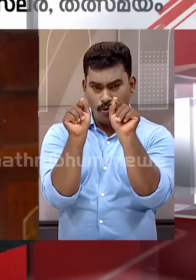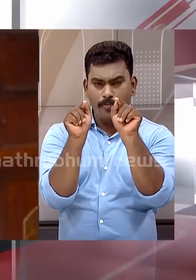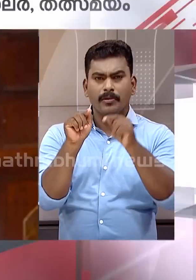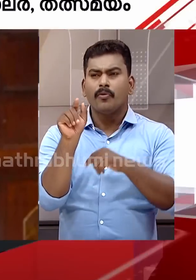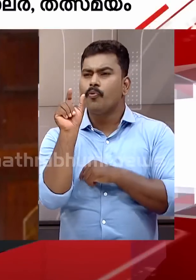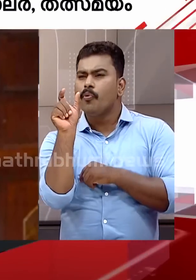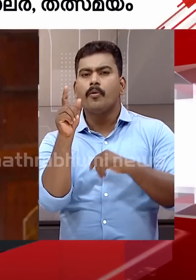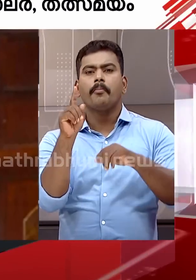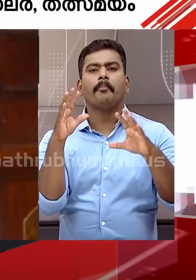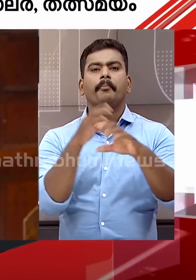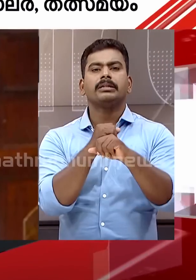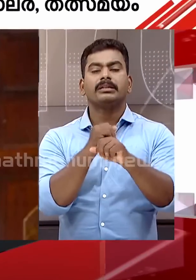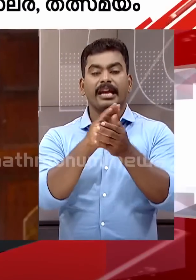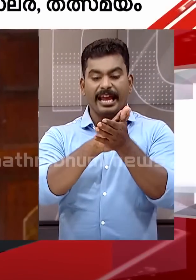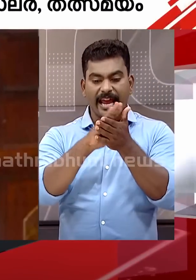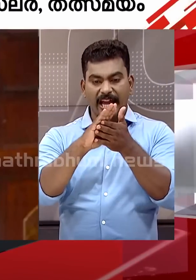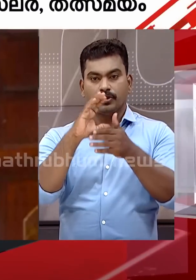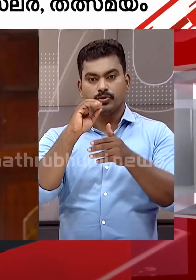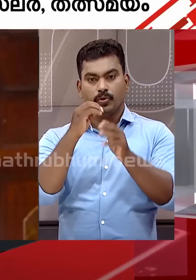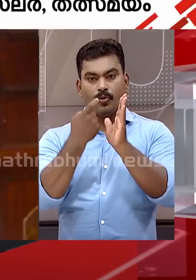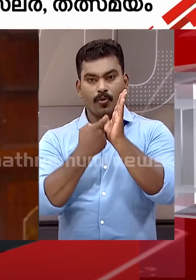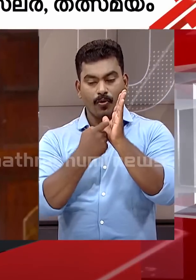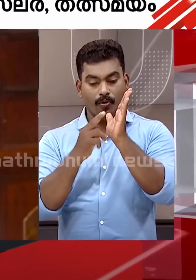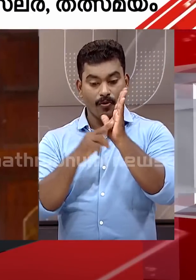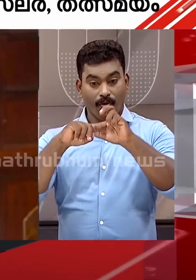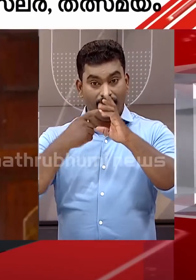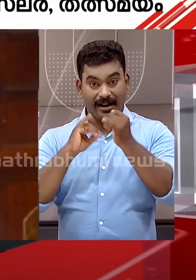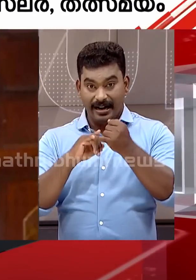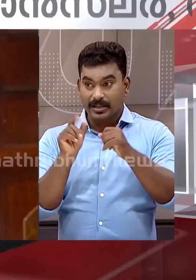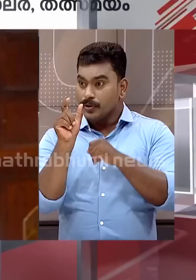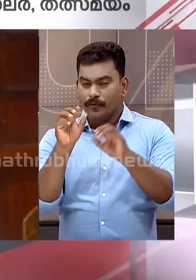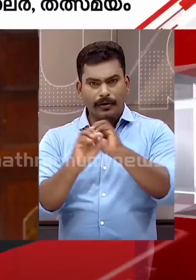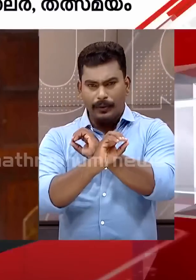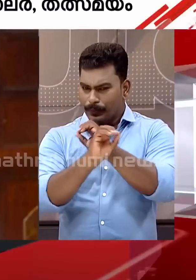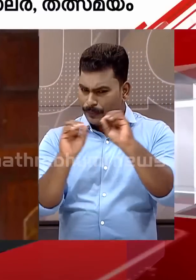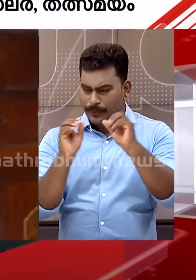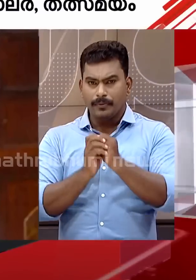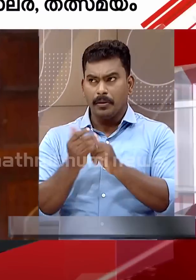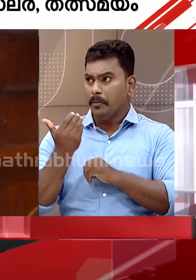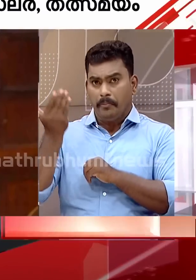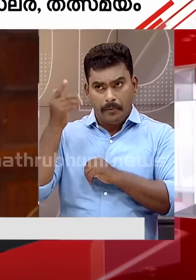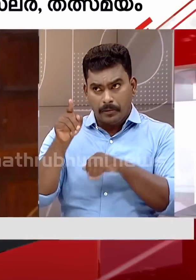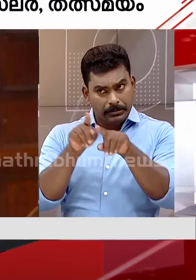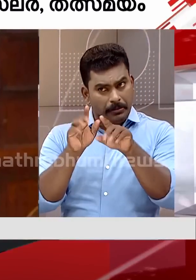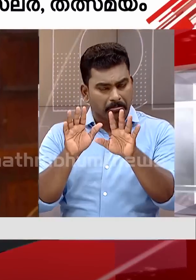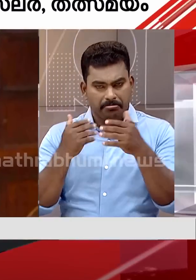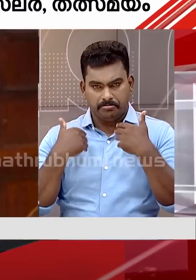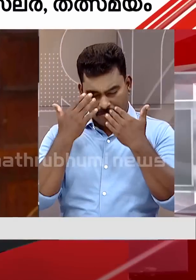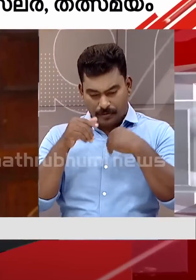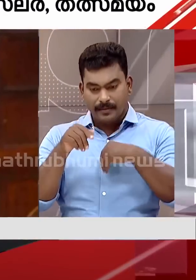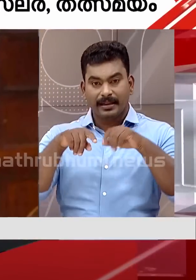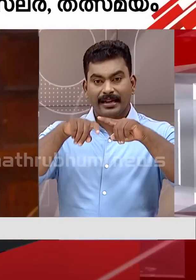വാക്കില്ല. ഇനി അന്നത്തെ കാലഘട്ടത്തിൽ അതങ്ങനെയായിരുന്നോ എന്നെനിക്കറിഞ്ഞുകൂടാ. രണ്ട്, കലിംഗ യൂണിവേഴ്സിറ്റിയുടെ